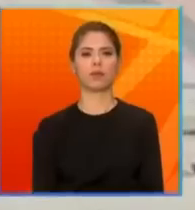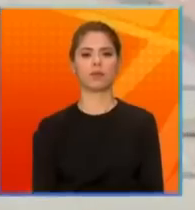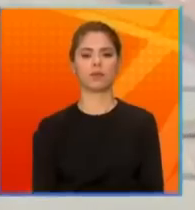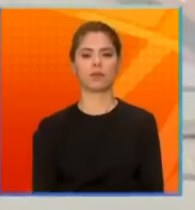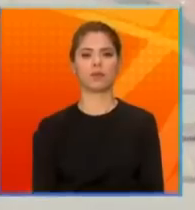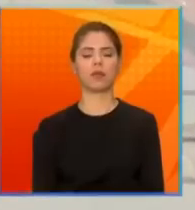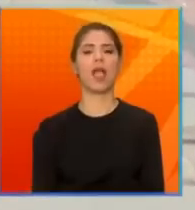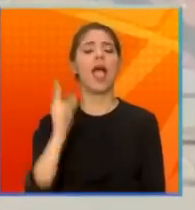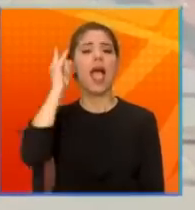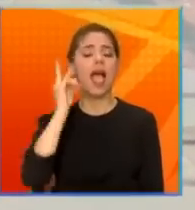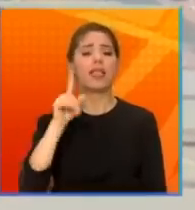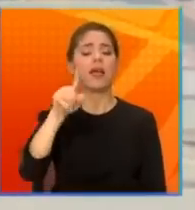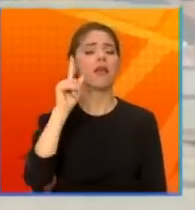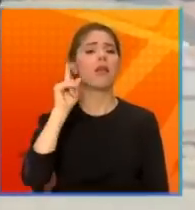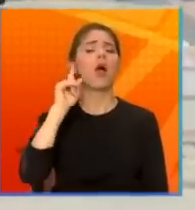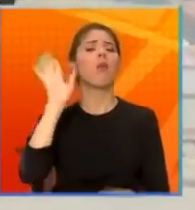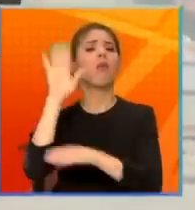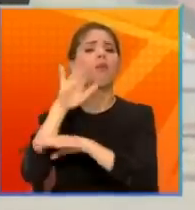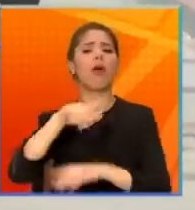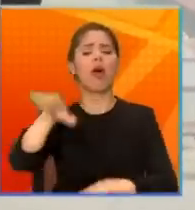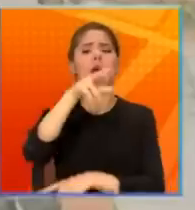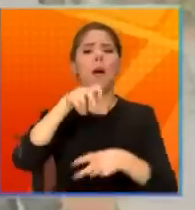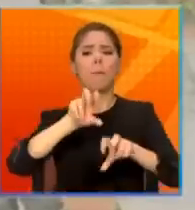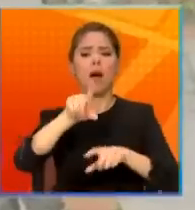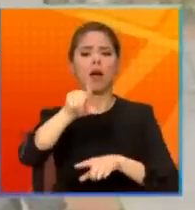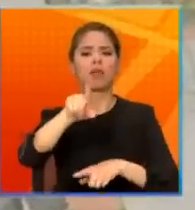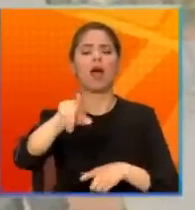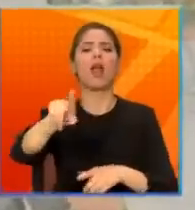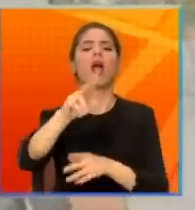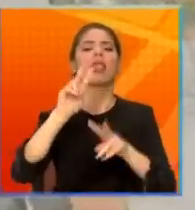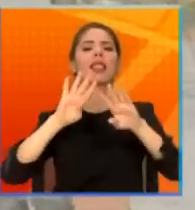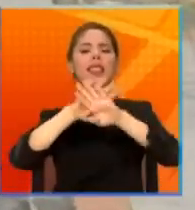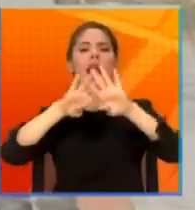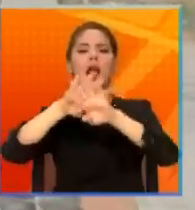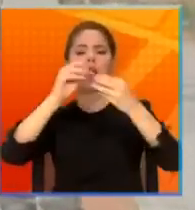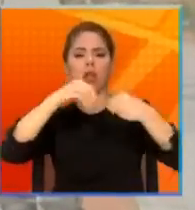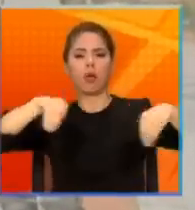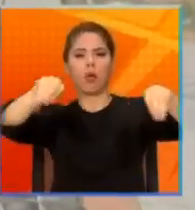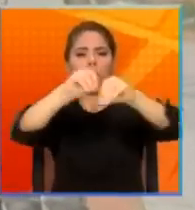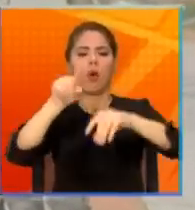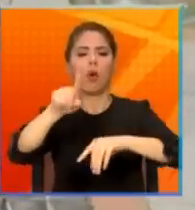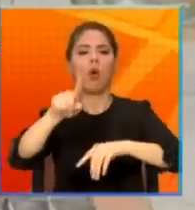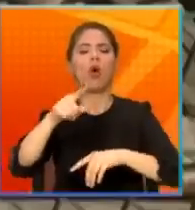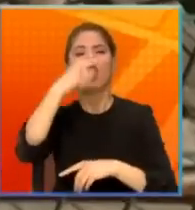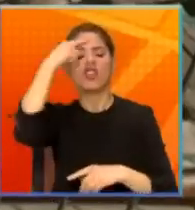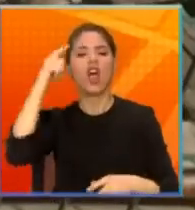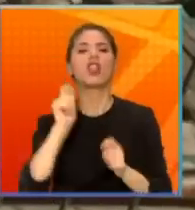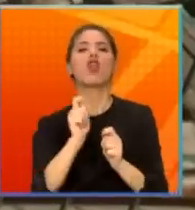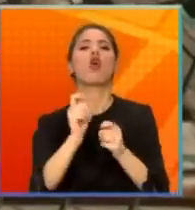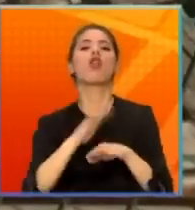vallahi. Edirne'de uyarılara kulak asan olmayınca bankların etrafına çevrilen tellere şansını zorlama yazılı notlar